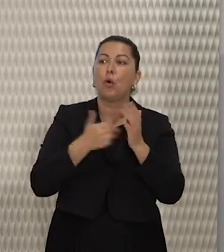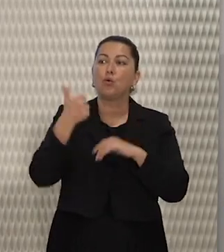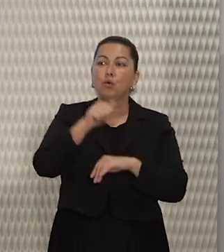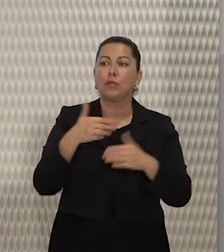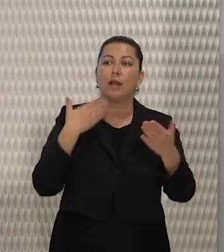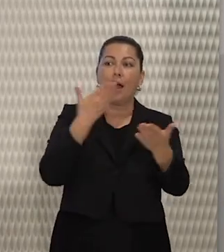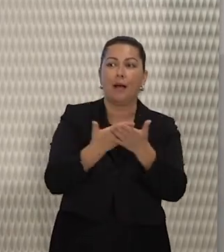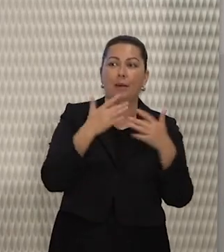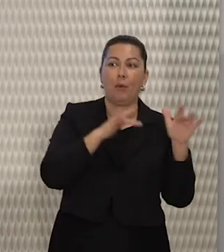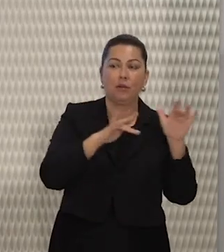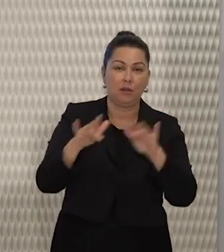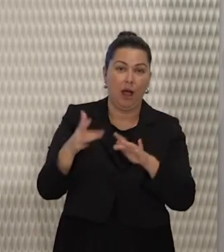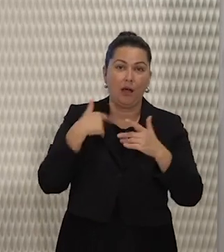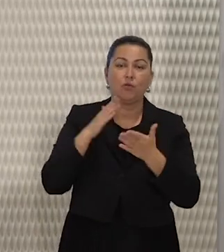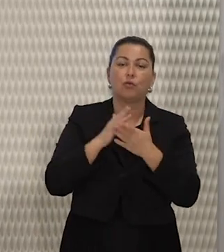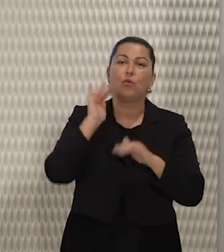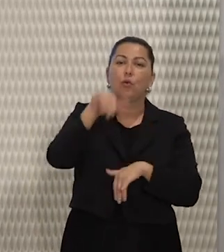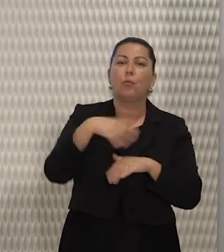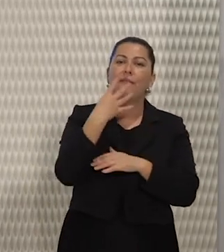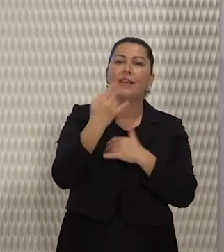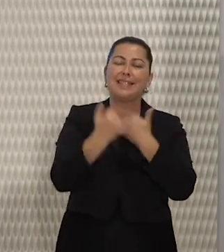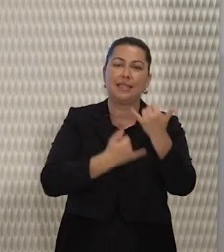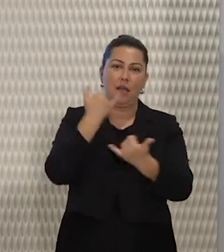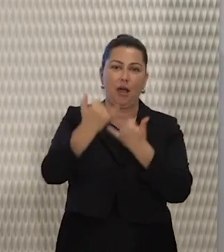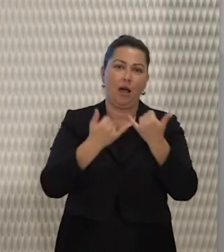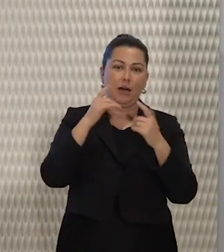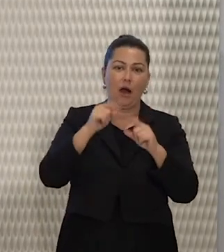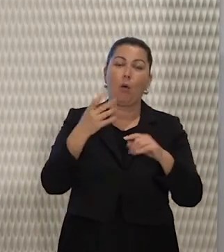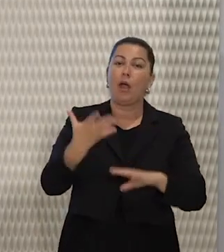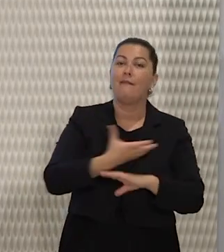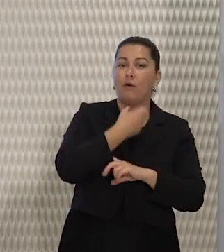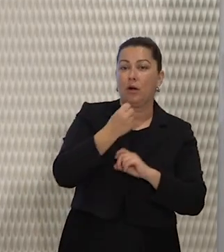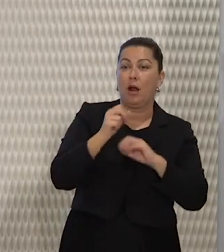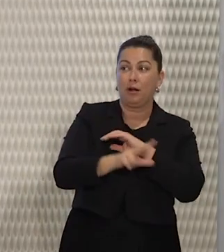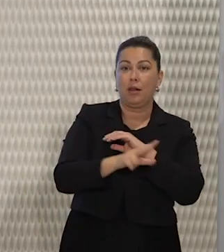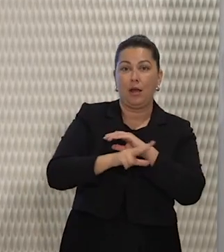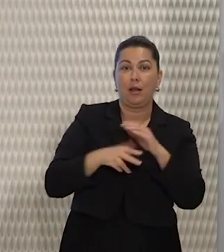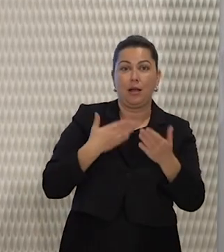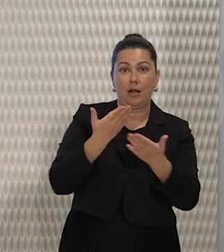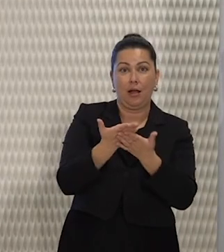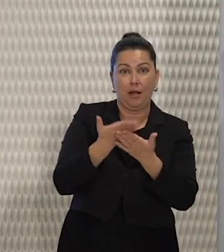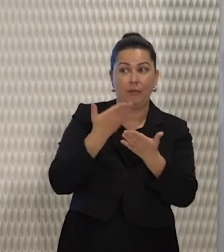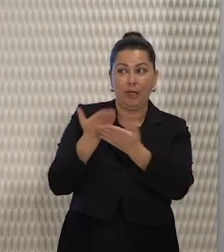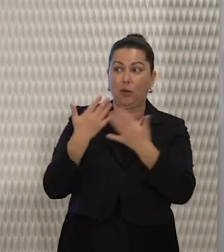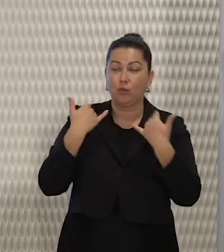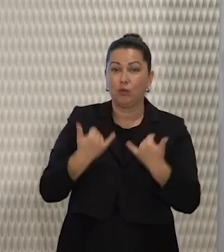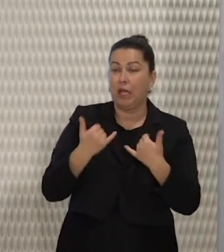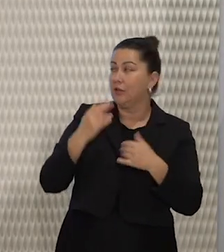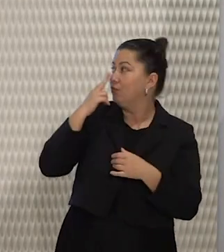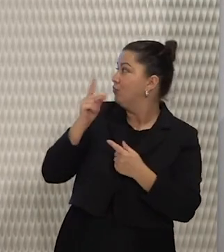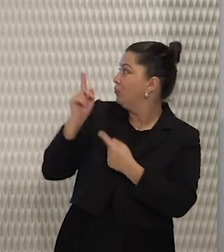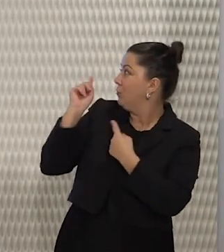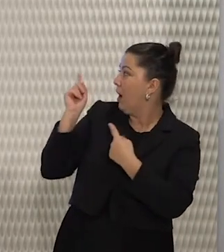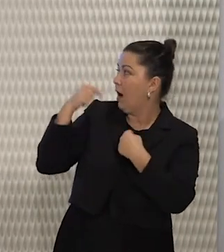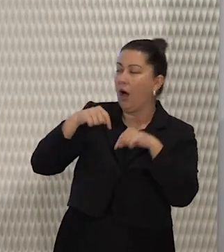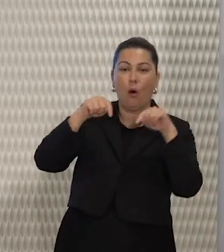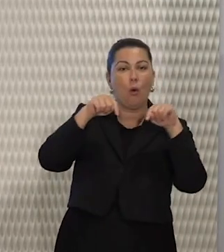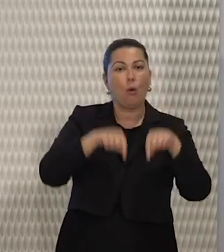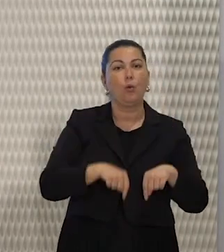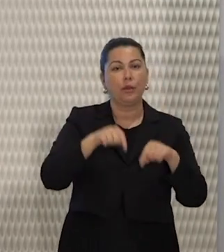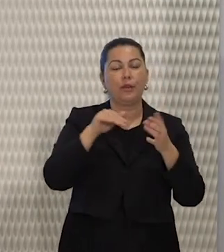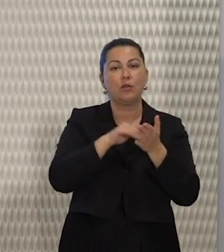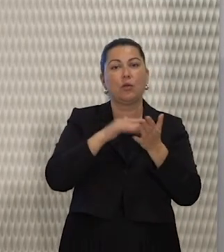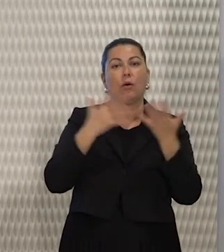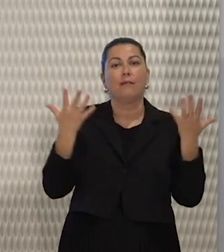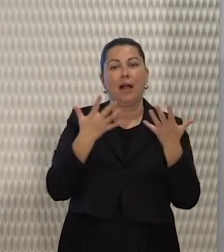mit aufgenommen. Wir bilden seit über 40 Jahren erfolgreich Lehrlinge aus und haben eben, wie gesagt, jetzt da ganz unten noch angeführt,